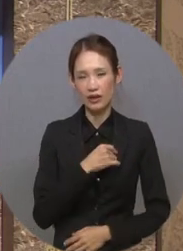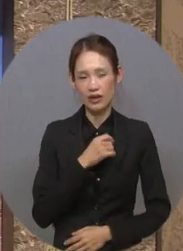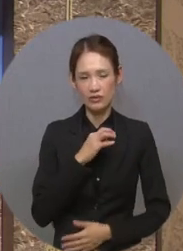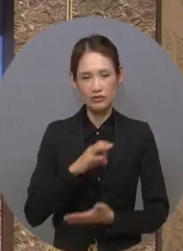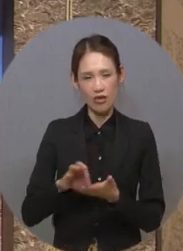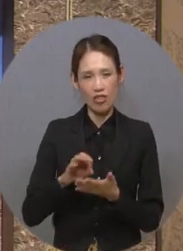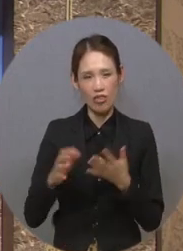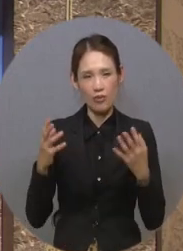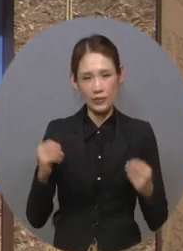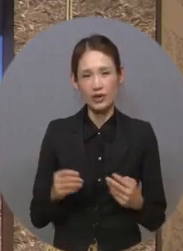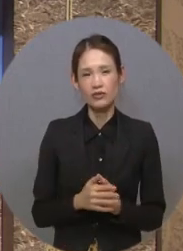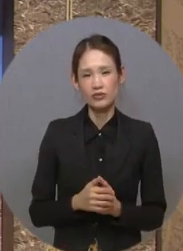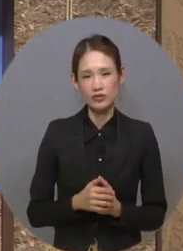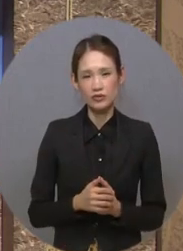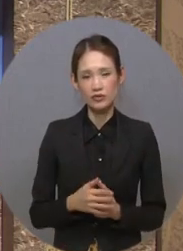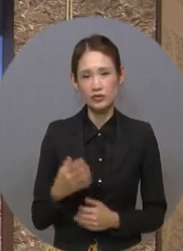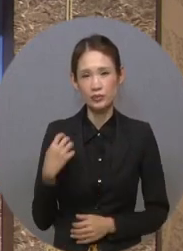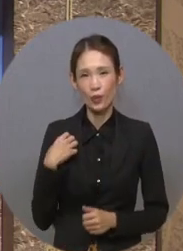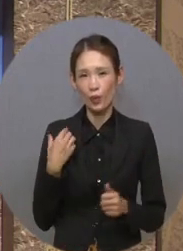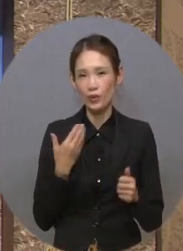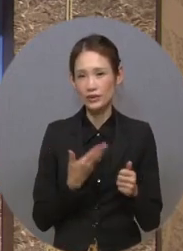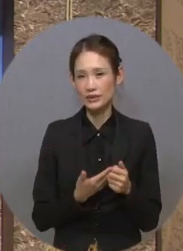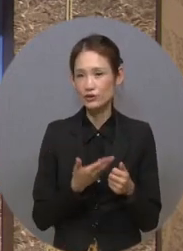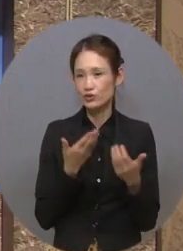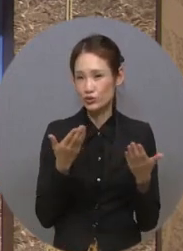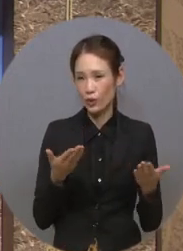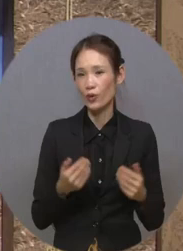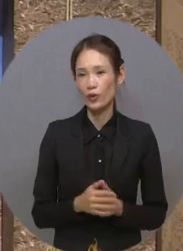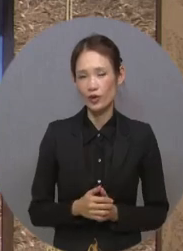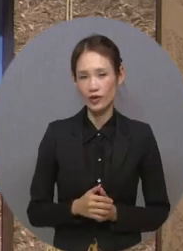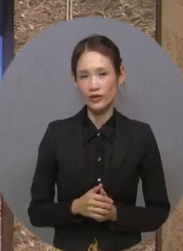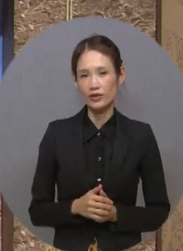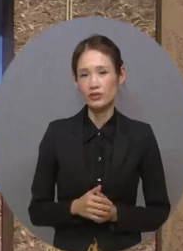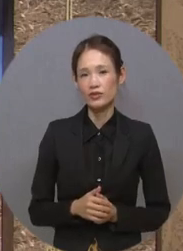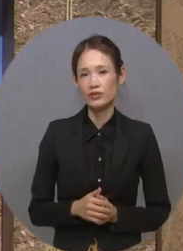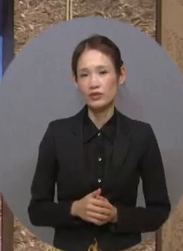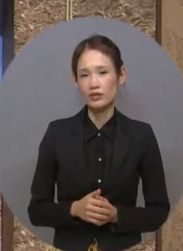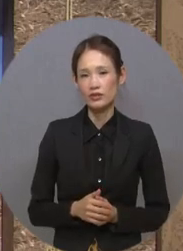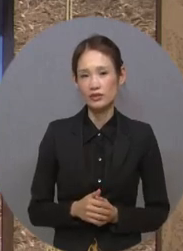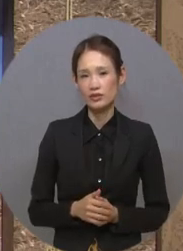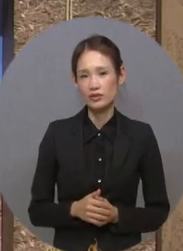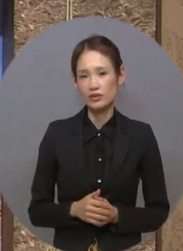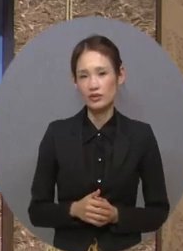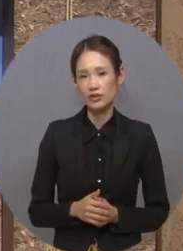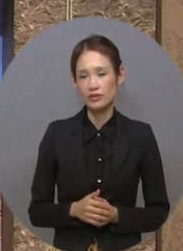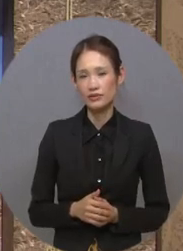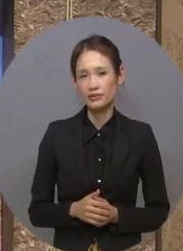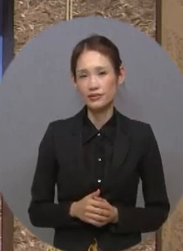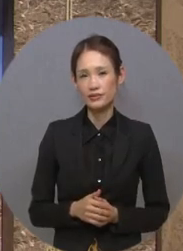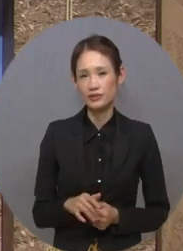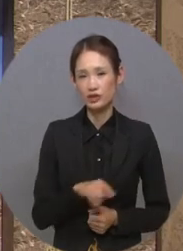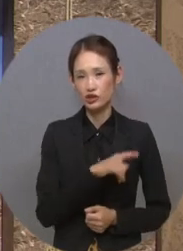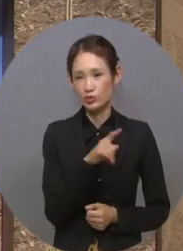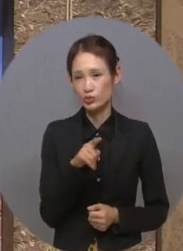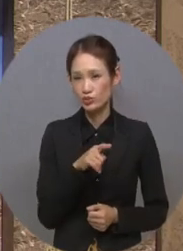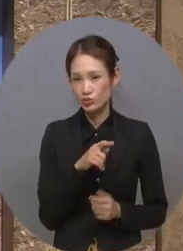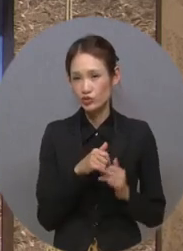근데 그거를 아예 이제 목을 만들어준 거죠. 장애인 측에 그 목소리를 아예 만들어줬기 때문에 네. 그분들이